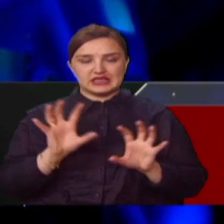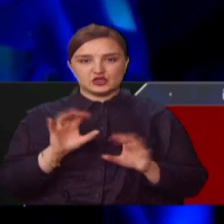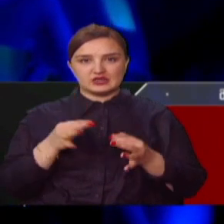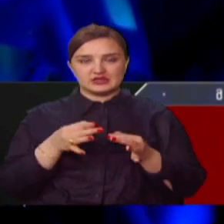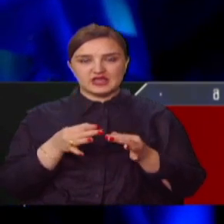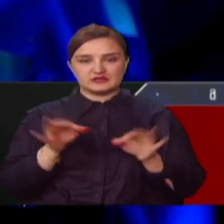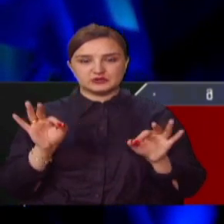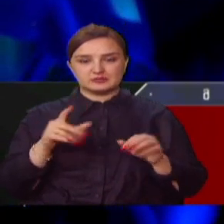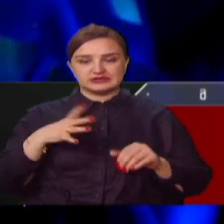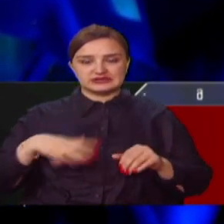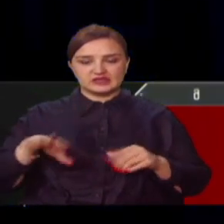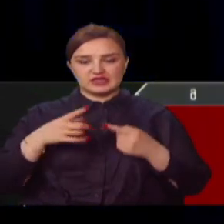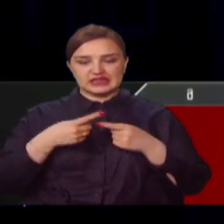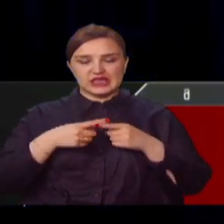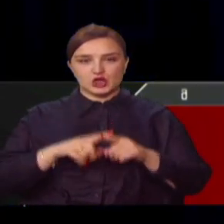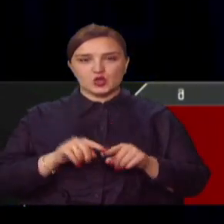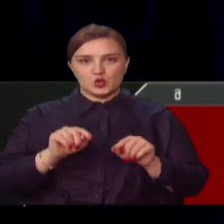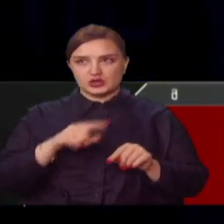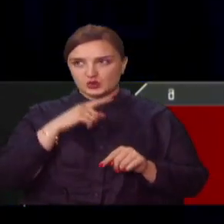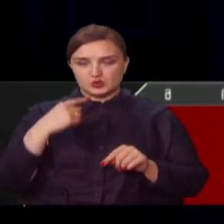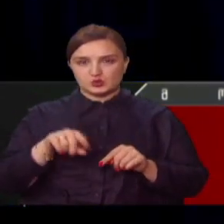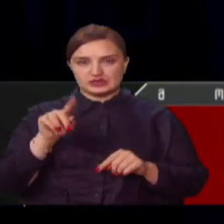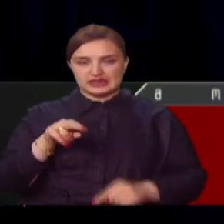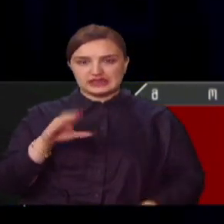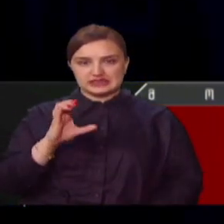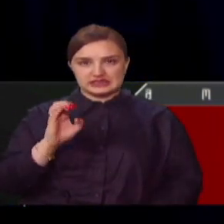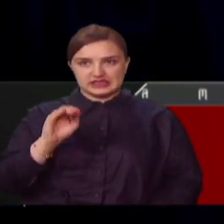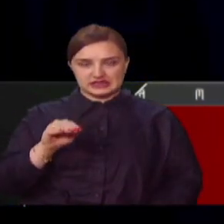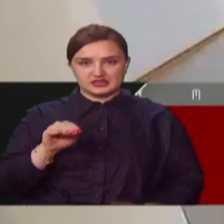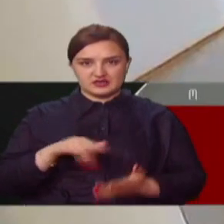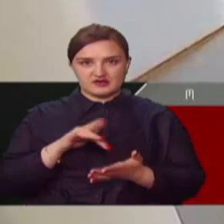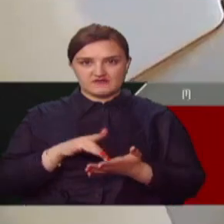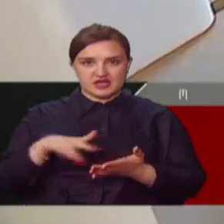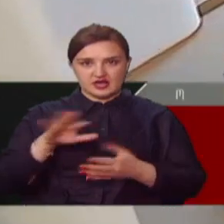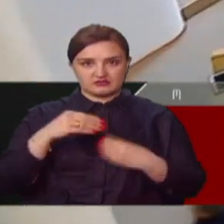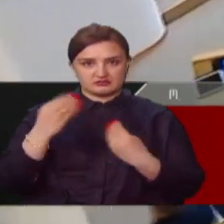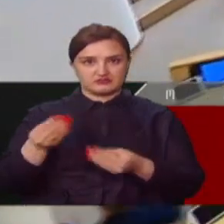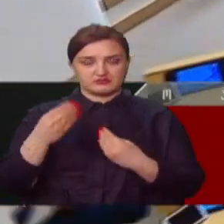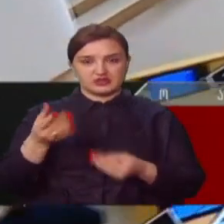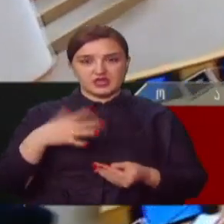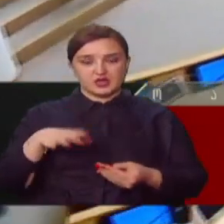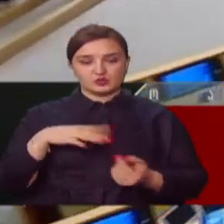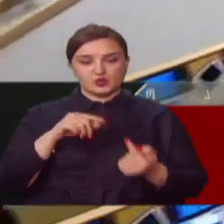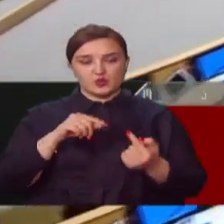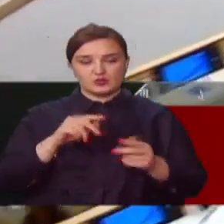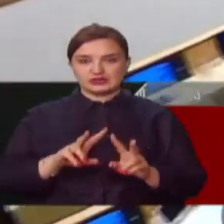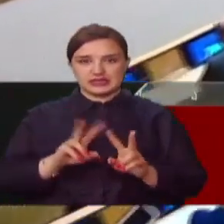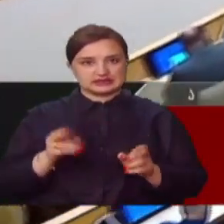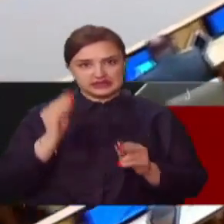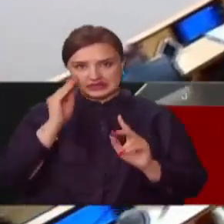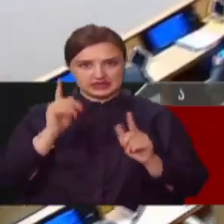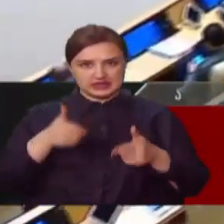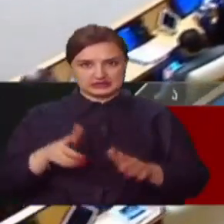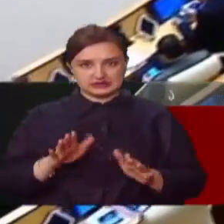რომ საქართველოდან ტექნოლოგიური მოწყობილობები რუსეთს დსთ-ს ქვეყნების გავლით მიეწოდებოდა, ქართული ოპოზიცია ერთნაირად